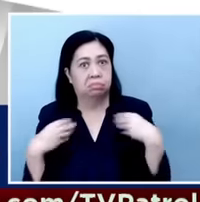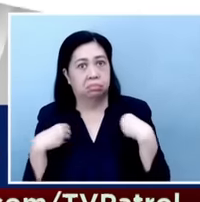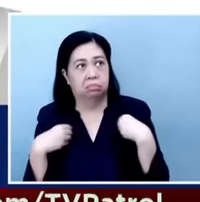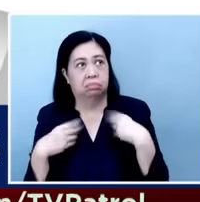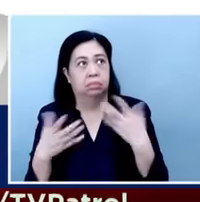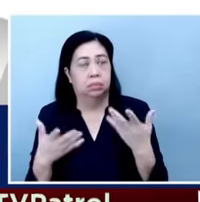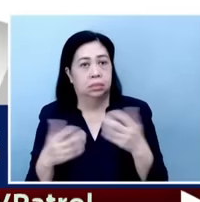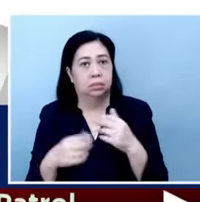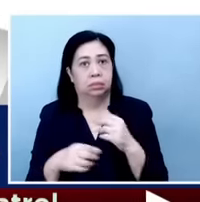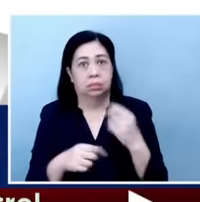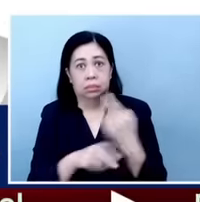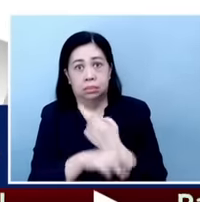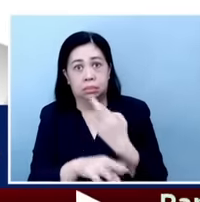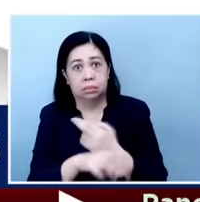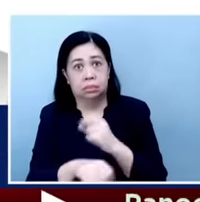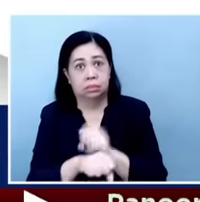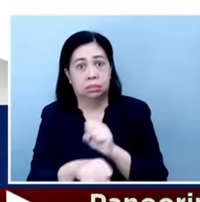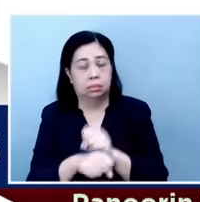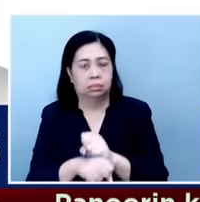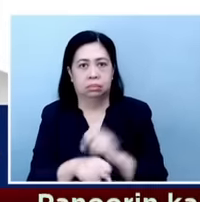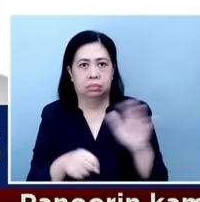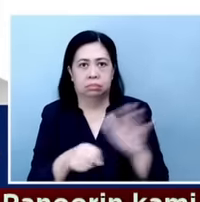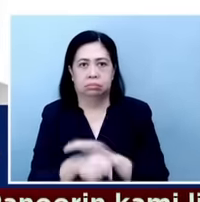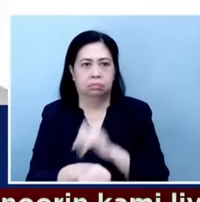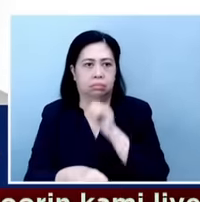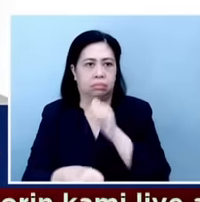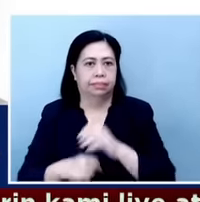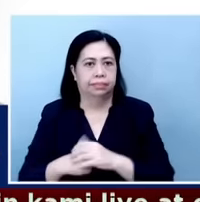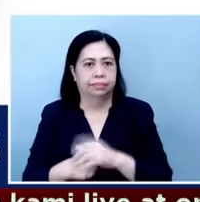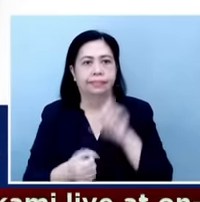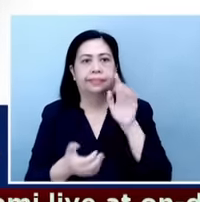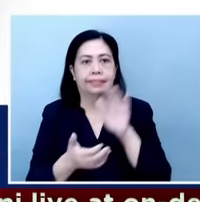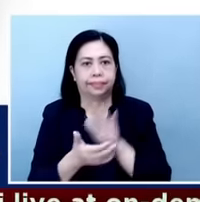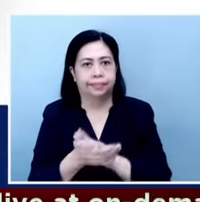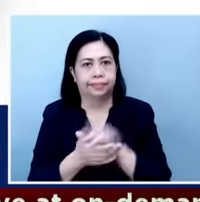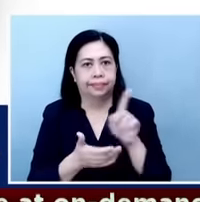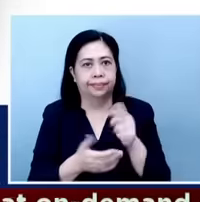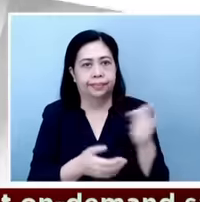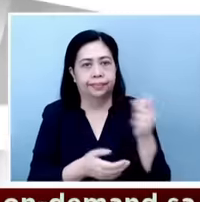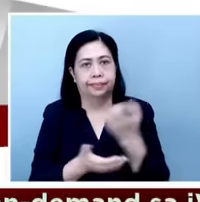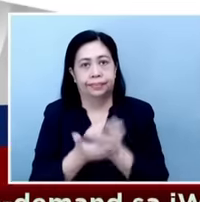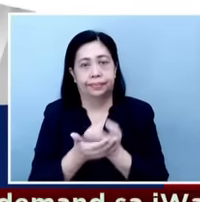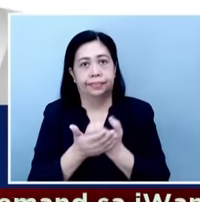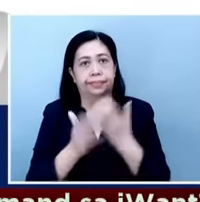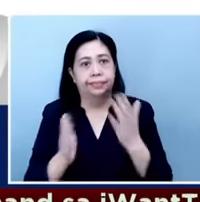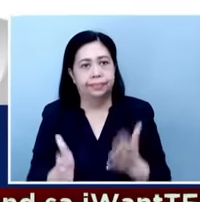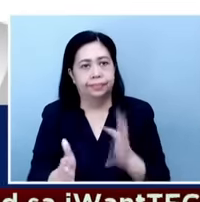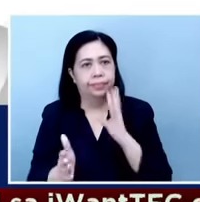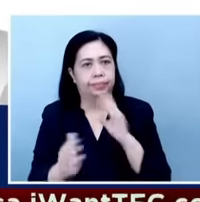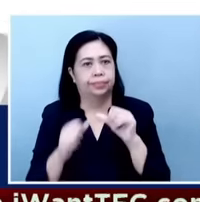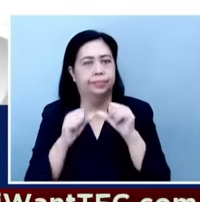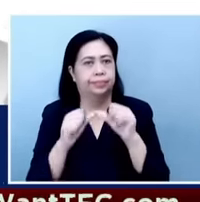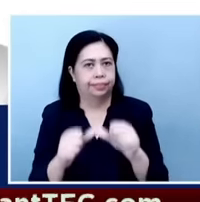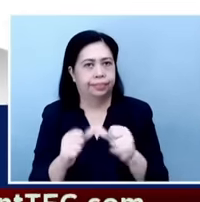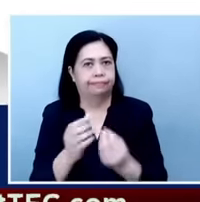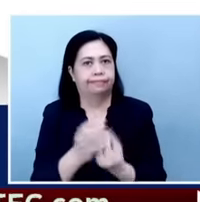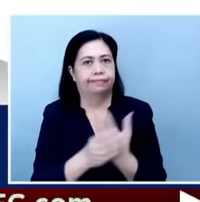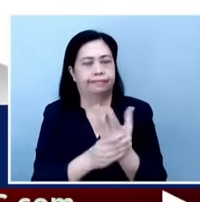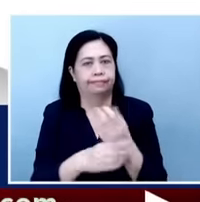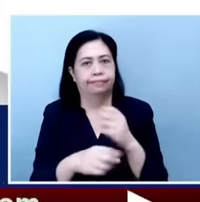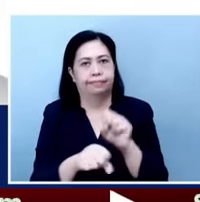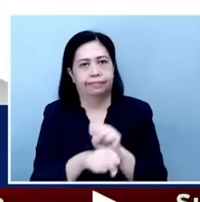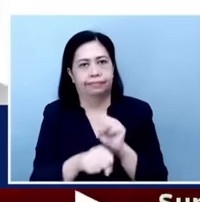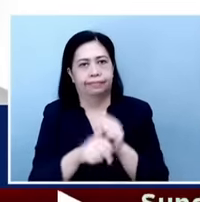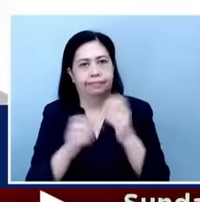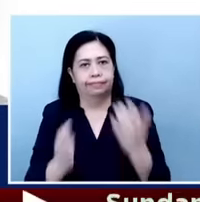terms of the full employment. Naniniwala naman ng isang ekonomista na magpapatuloy ang paglago ng labor market